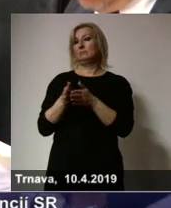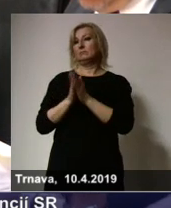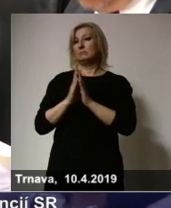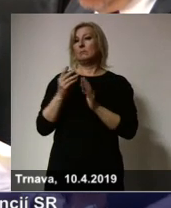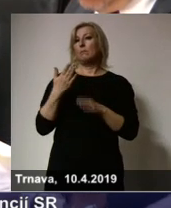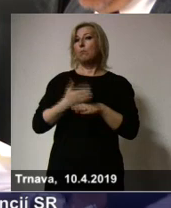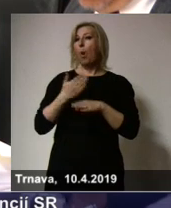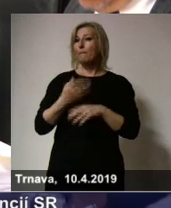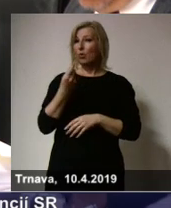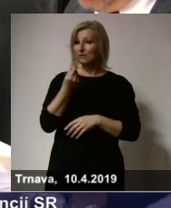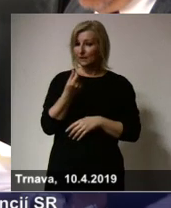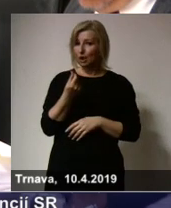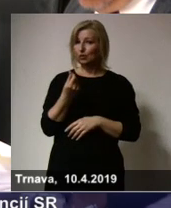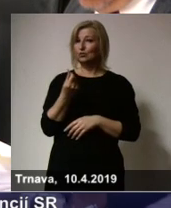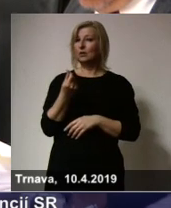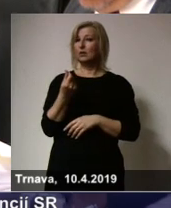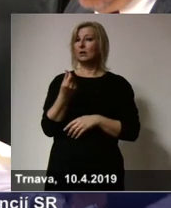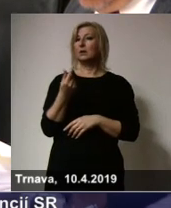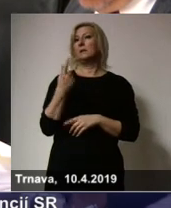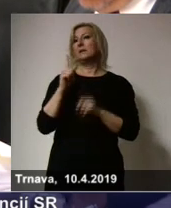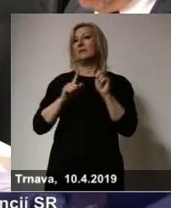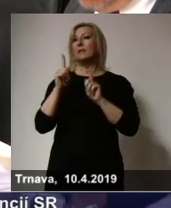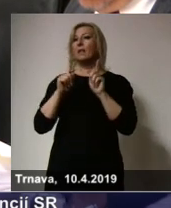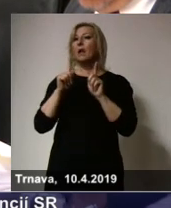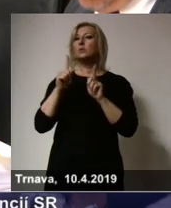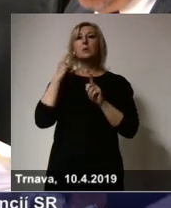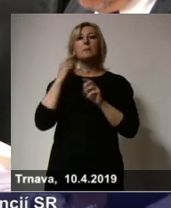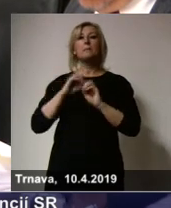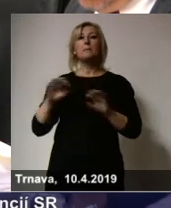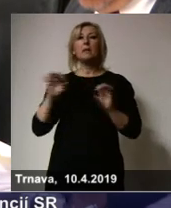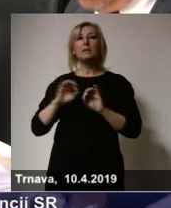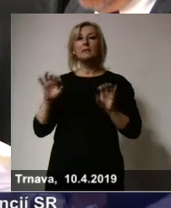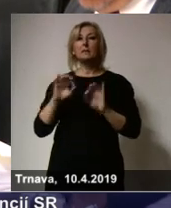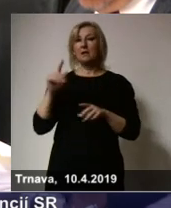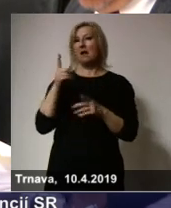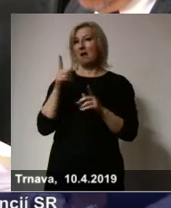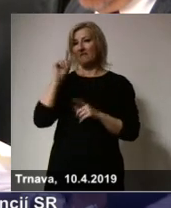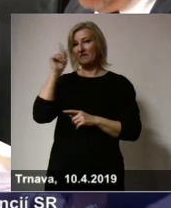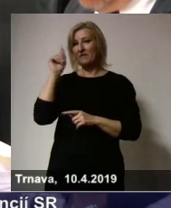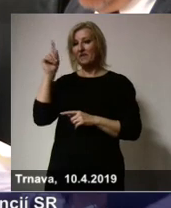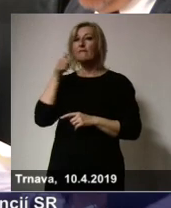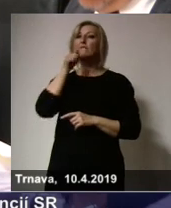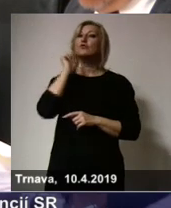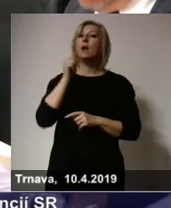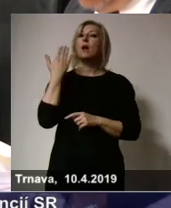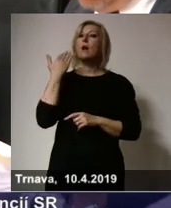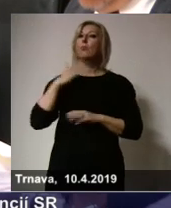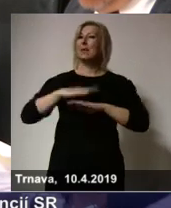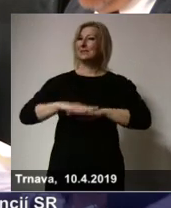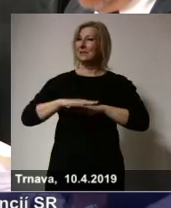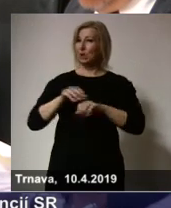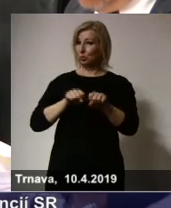výpomoci. Možno na základe medializovaných skutočností viete, že na včerajšom výjazdovom zasadnutí vlády